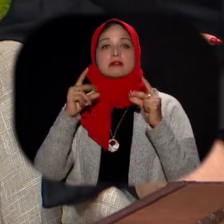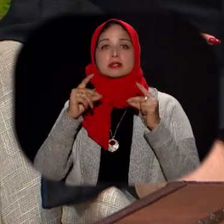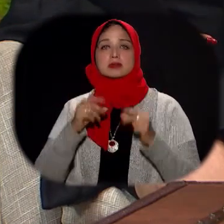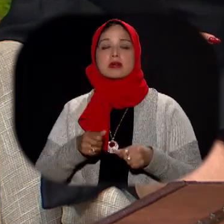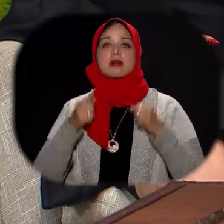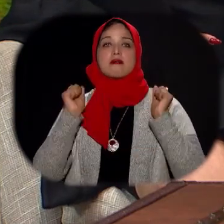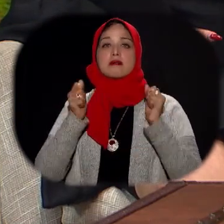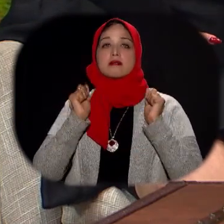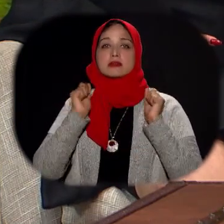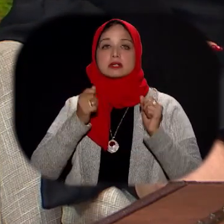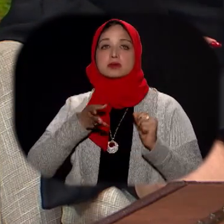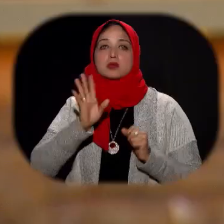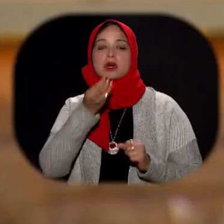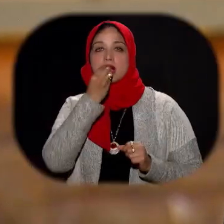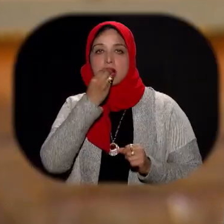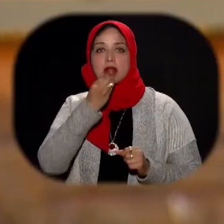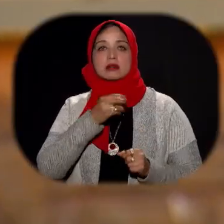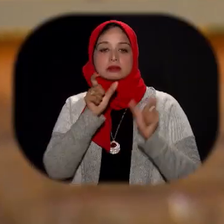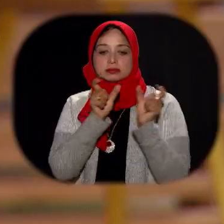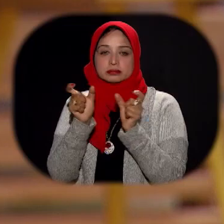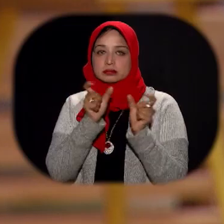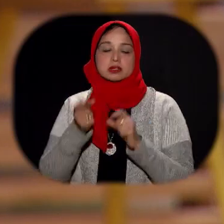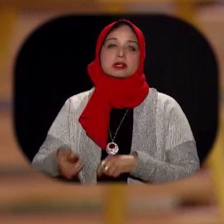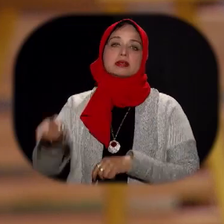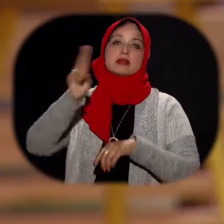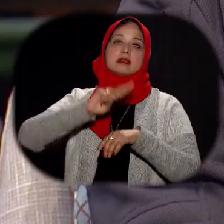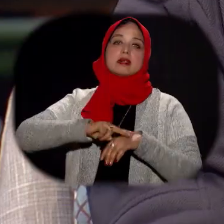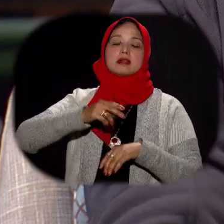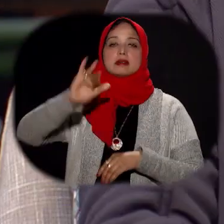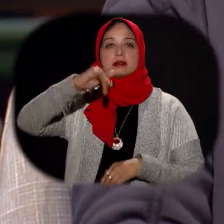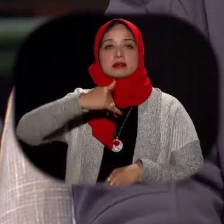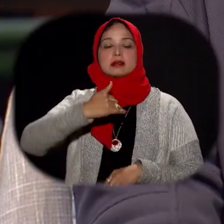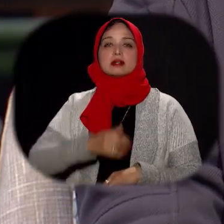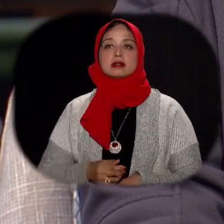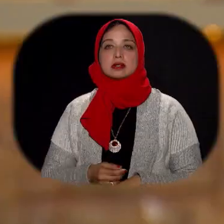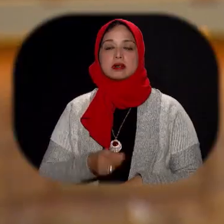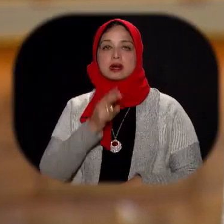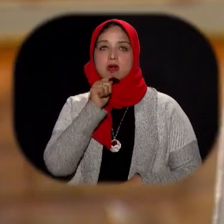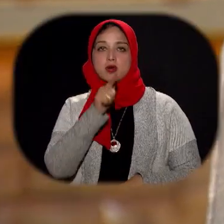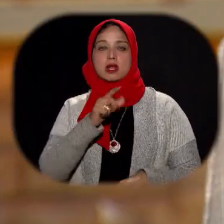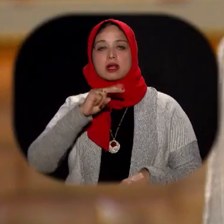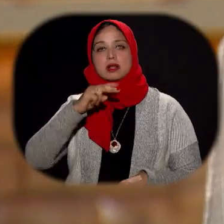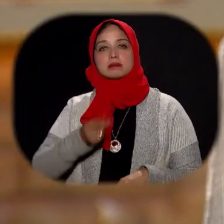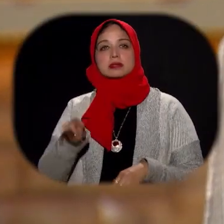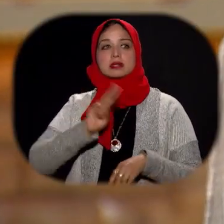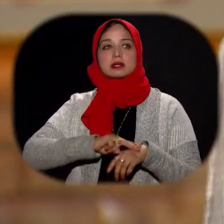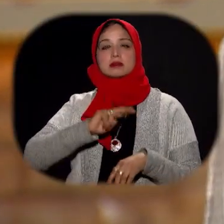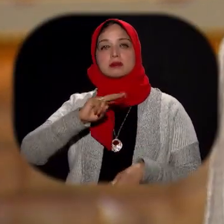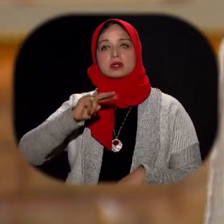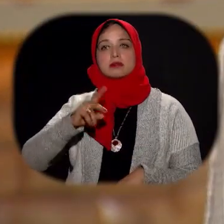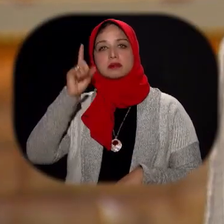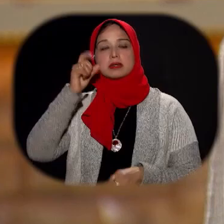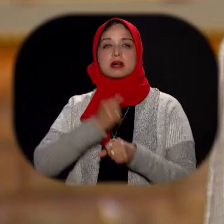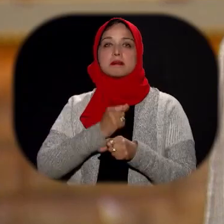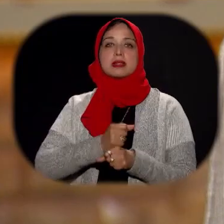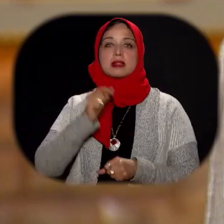بيصور ممكن في البريك يجي ياكل احمد ويش وارجع تاني طب هقول لك على حاجه ثانيه هتخليك بقى تبقى ما هو ما